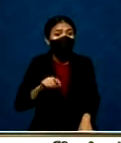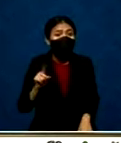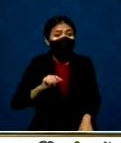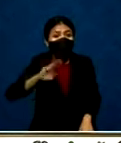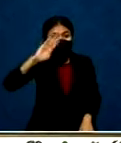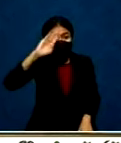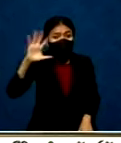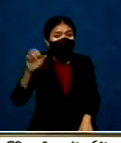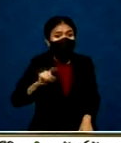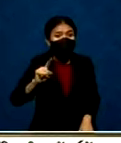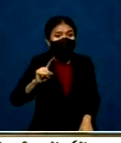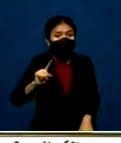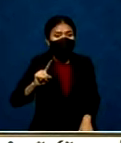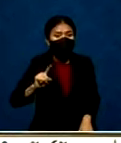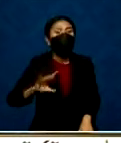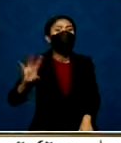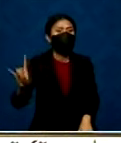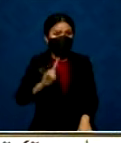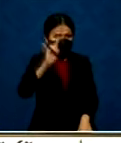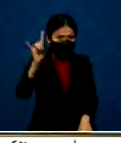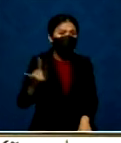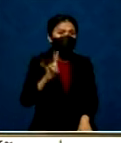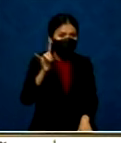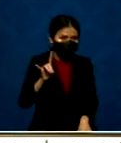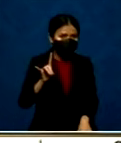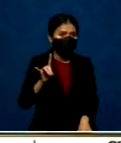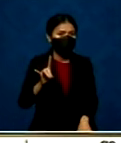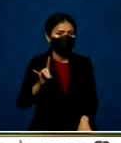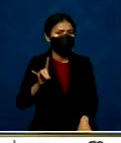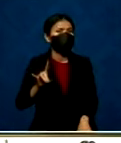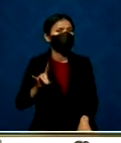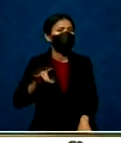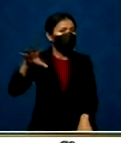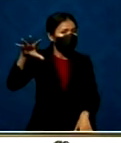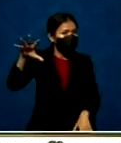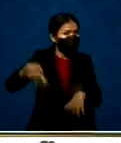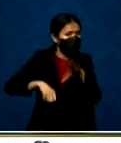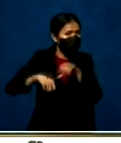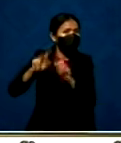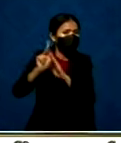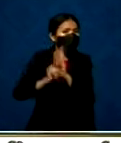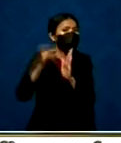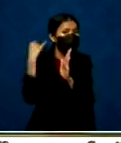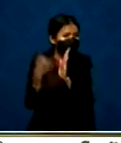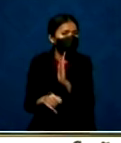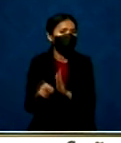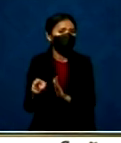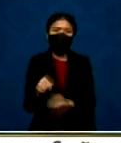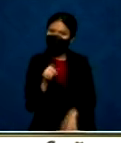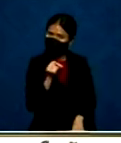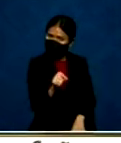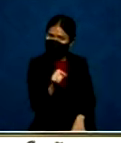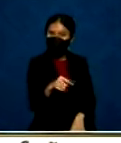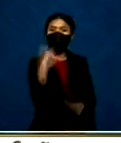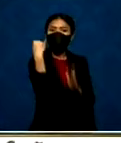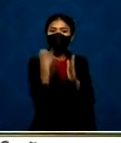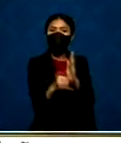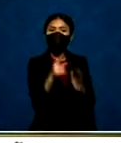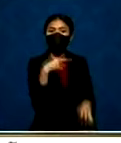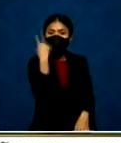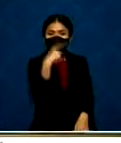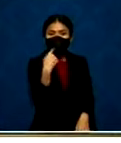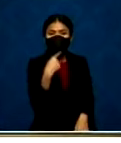ม่ผ่านกระบวนการกักกันและการตรวจสอบโรคเรื่องนี้เกษตรกรไม่ผิดนะครับผมคิดว่าเรื่องนี้เป็นการรับผิดช